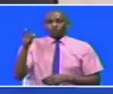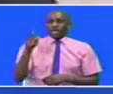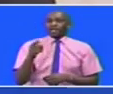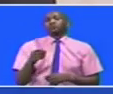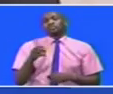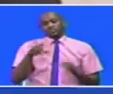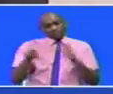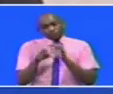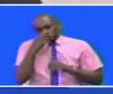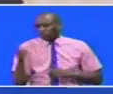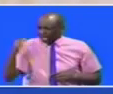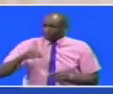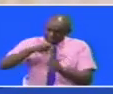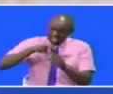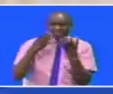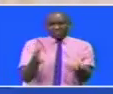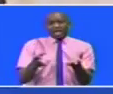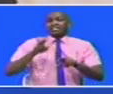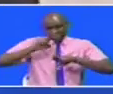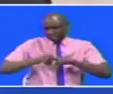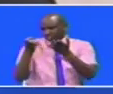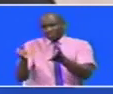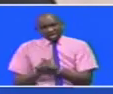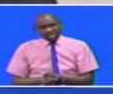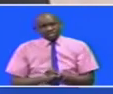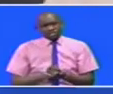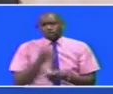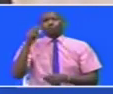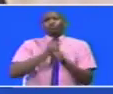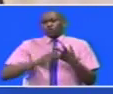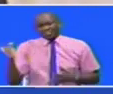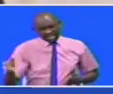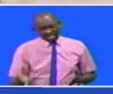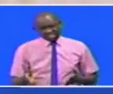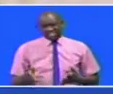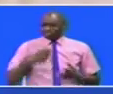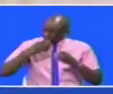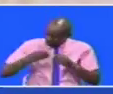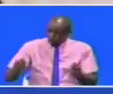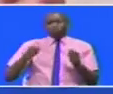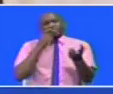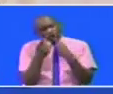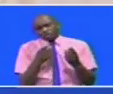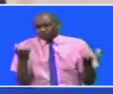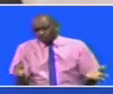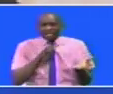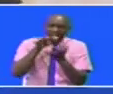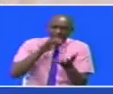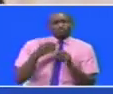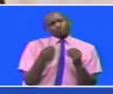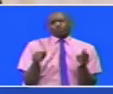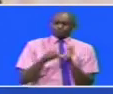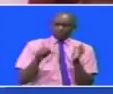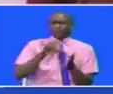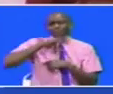tukunywe chai, akuje aingie akute Gideon ameketi hapo, huyu anafanya nini hapo? Watulize mambo, wacheke, waongee, walete